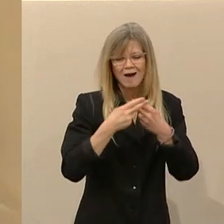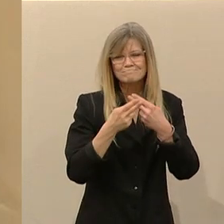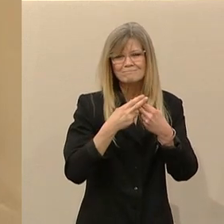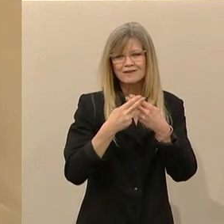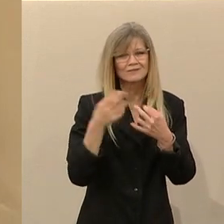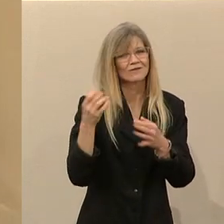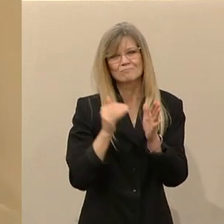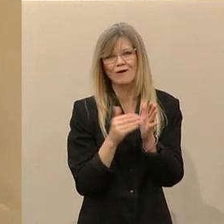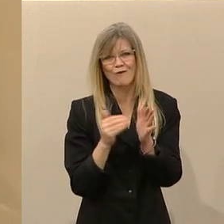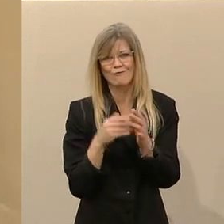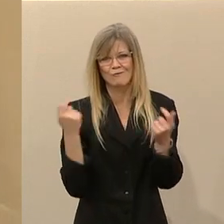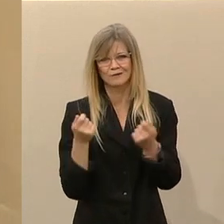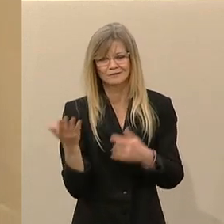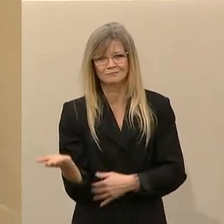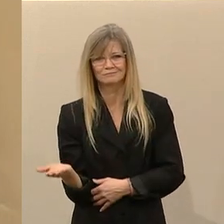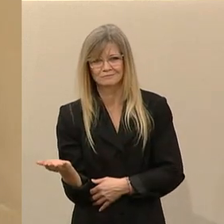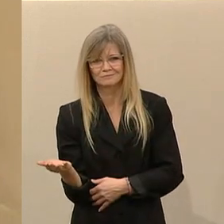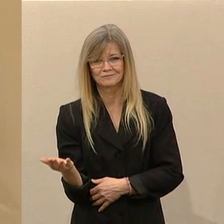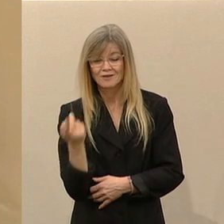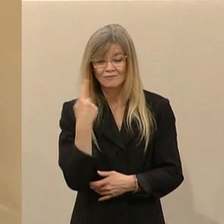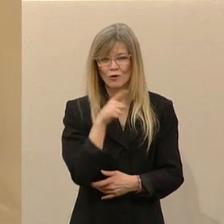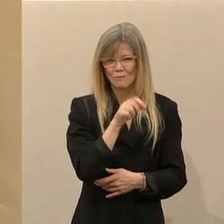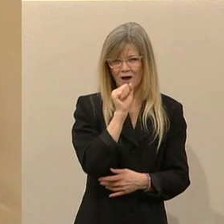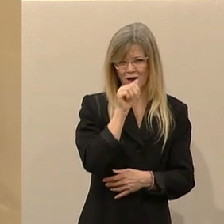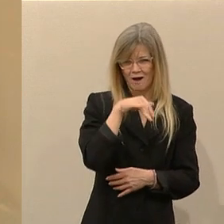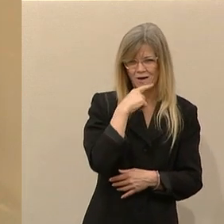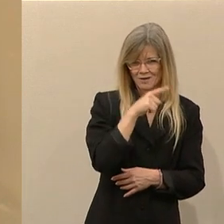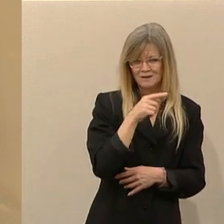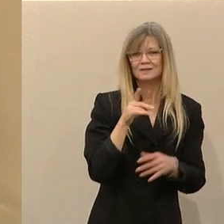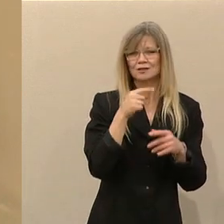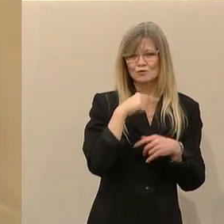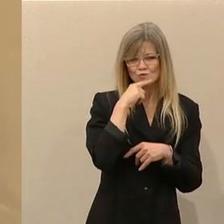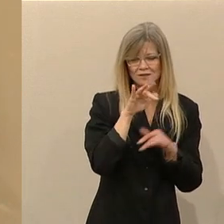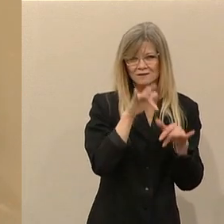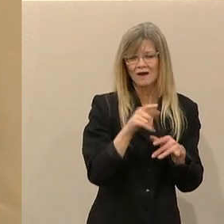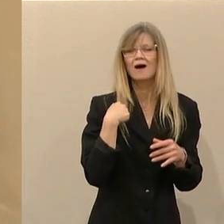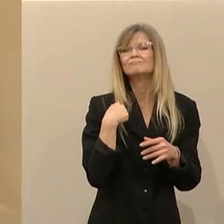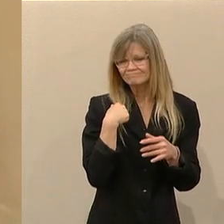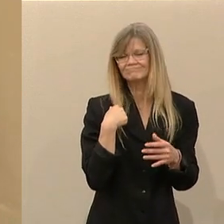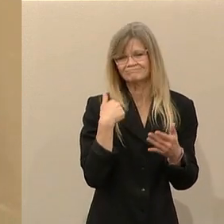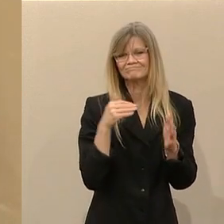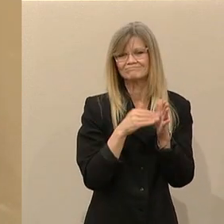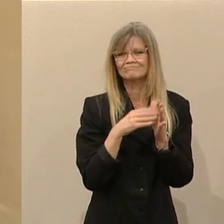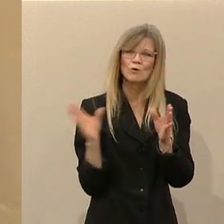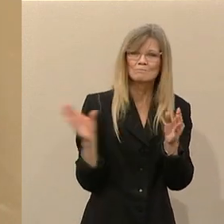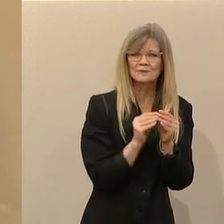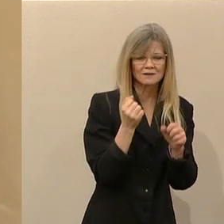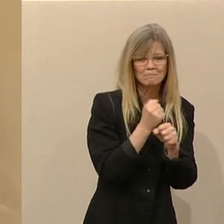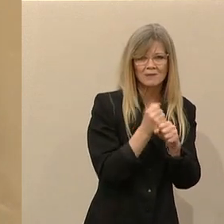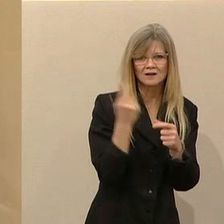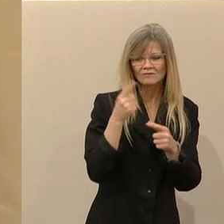erfordert die aktive Mitgestaltung einerseits durch uns Praktiker und andererseits durch uns Politiker auch, wie etwa die Flexibilisierung